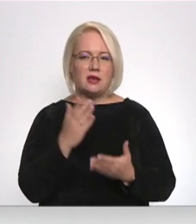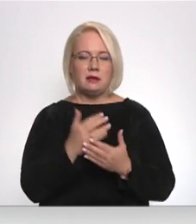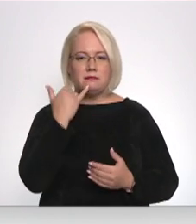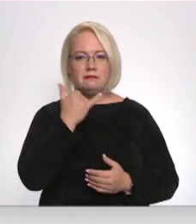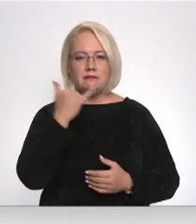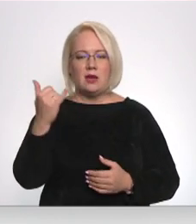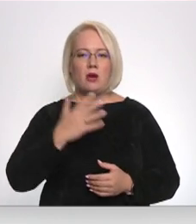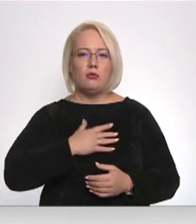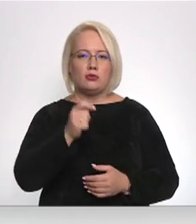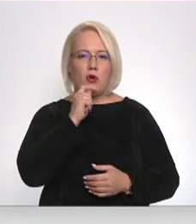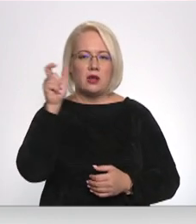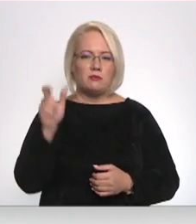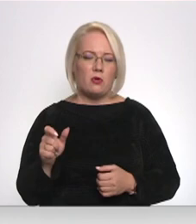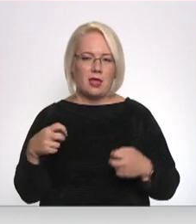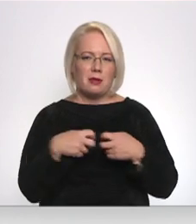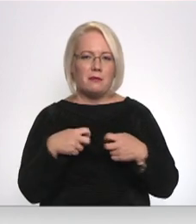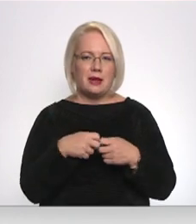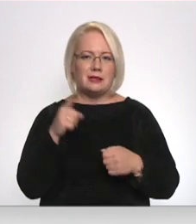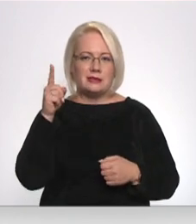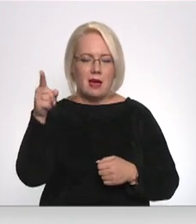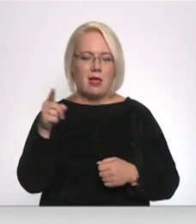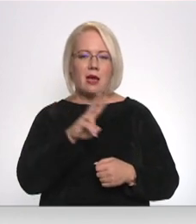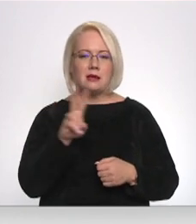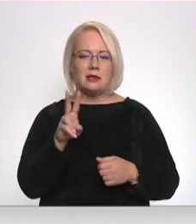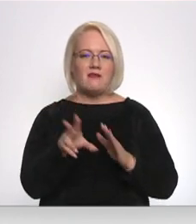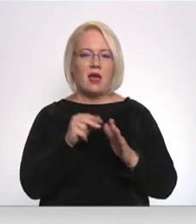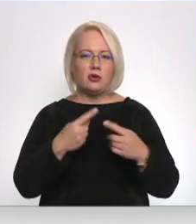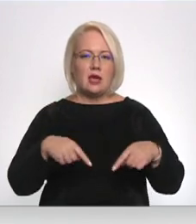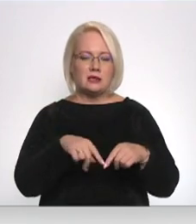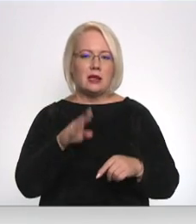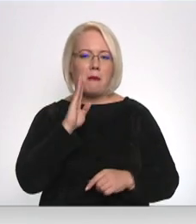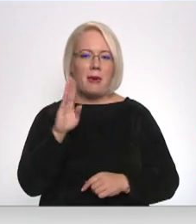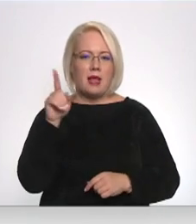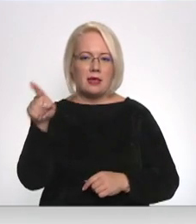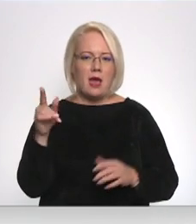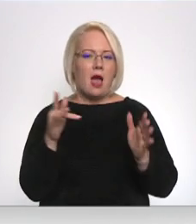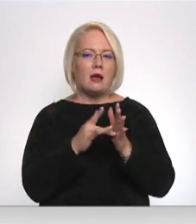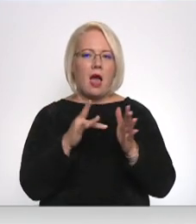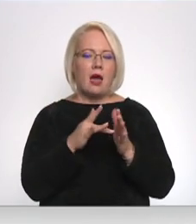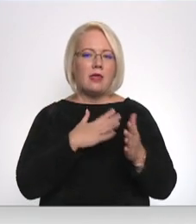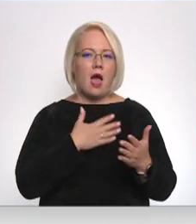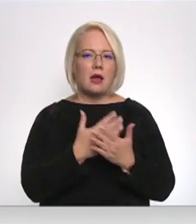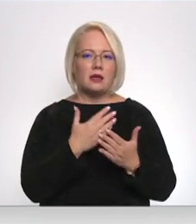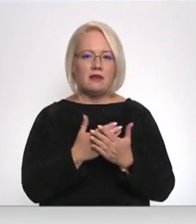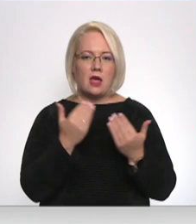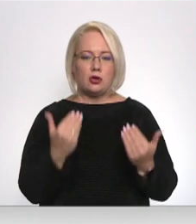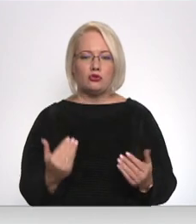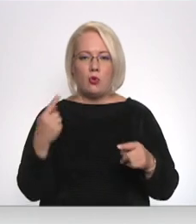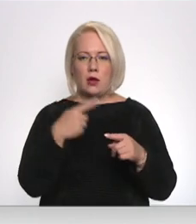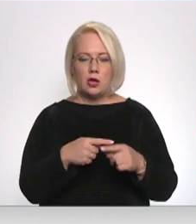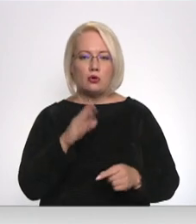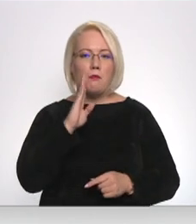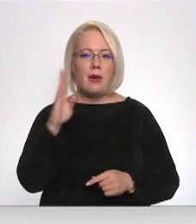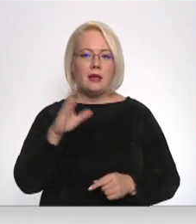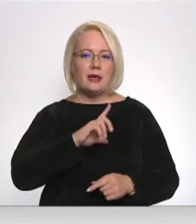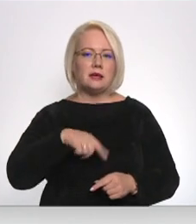Briselē Ilzi Naglu, kas atrodas pie vēlēšana iecirkņa Beļģijā. Sveiki, Ilze! Kāda šoreiz ir aktivitāte un ko Beļģijas